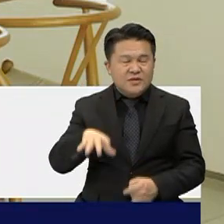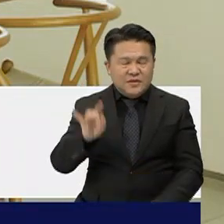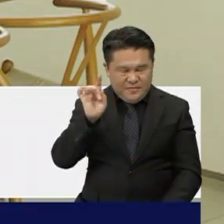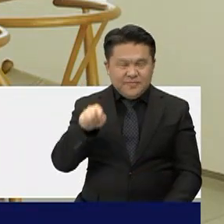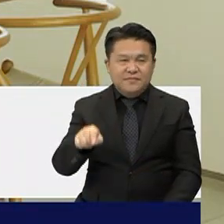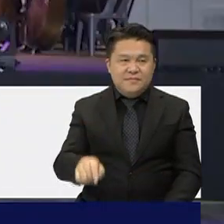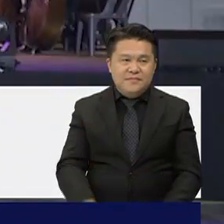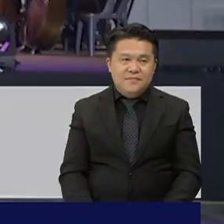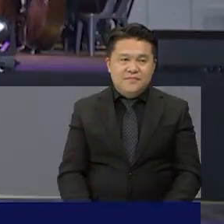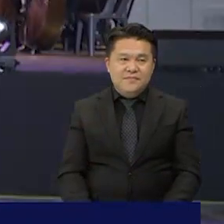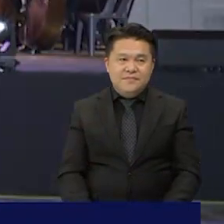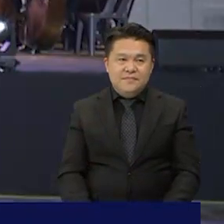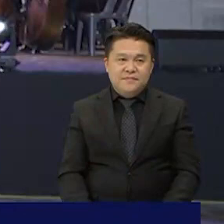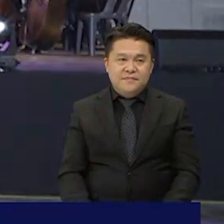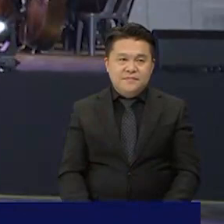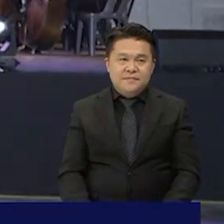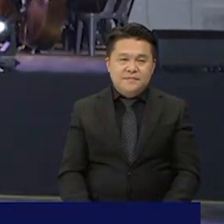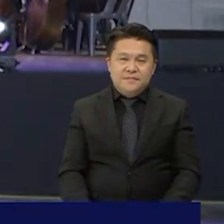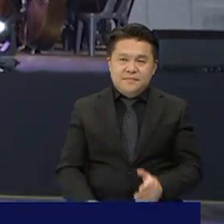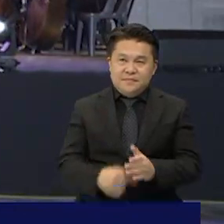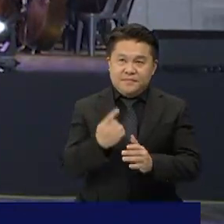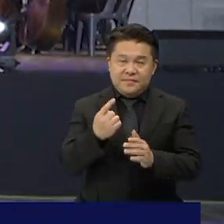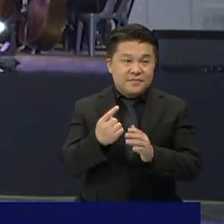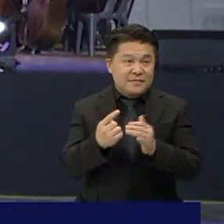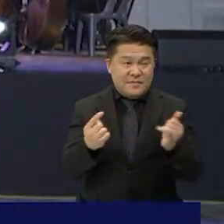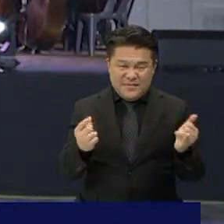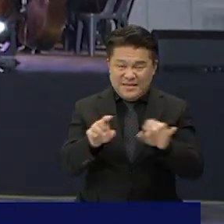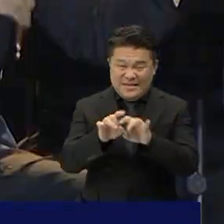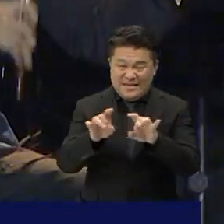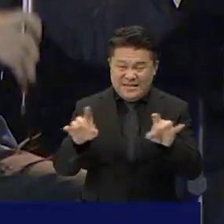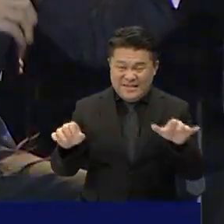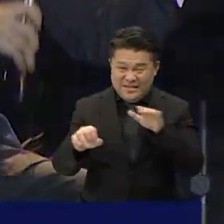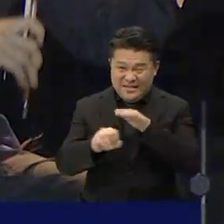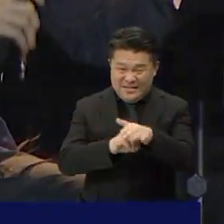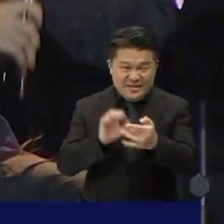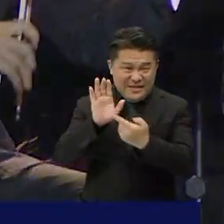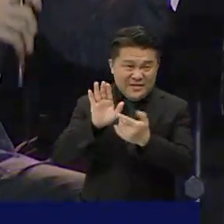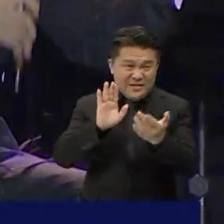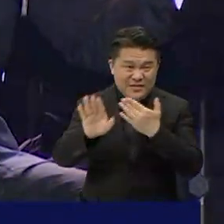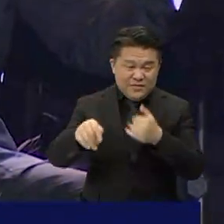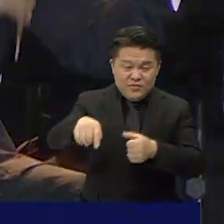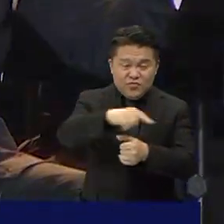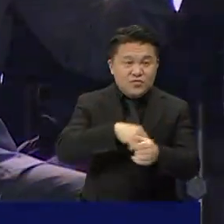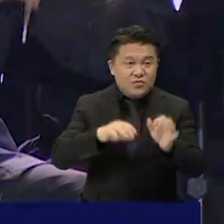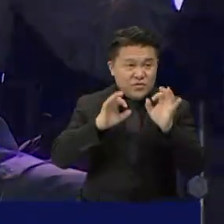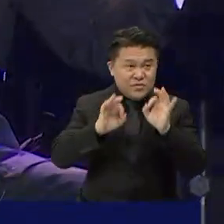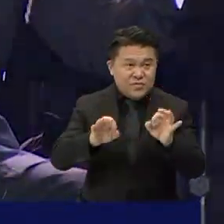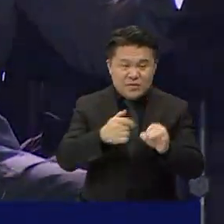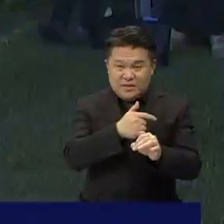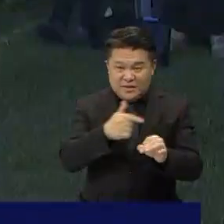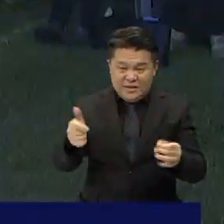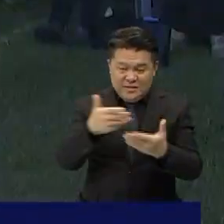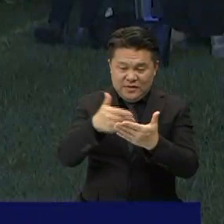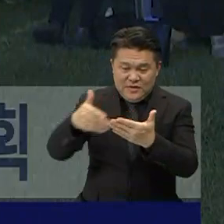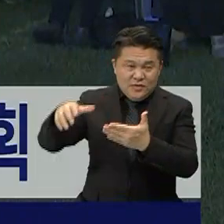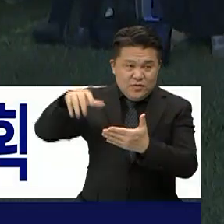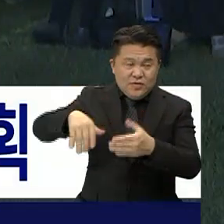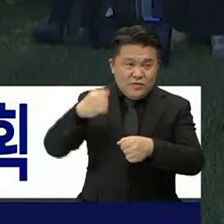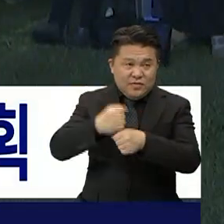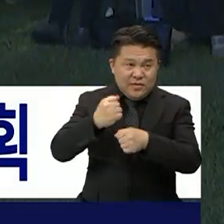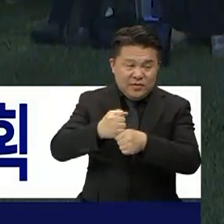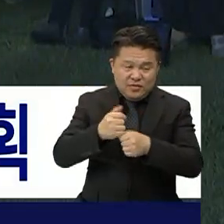느껴보는 것 같아요. 백인백색 미술 전시회를 신호탄으로 신종호 주변을 거대한 갤러리로 만드는